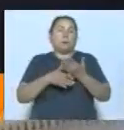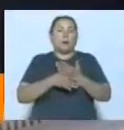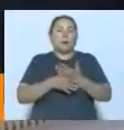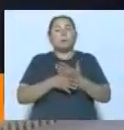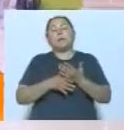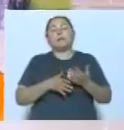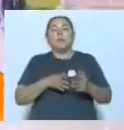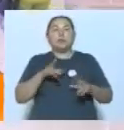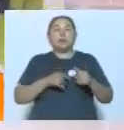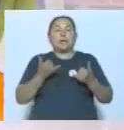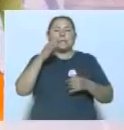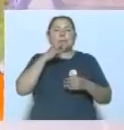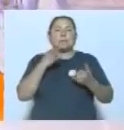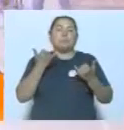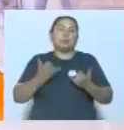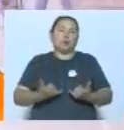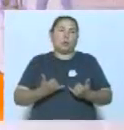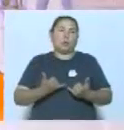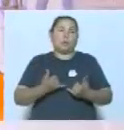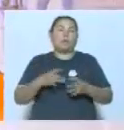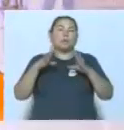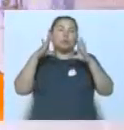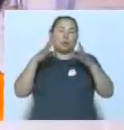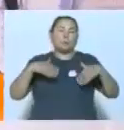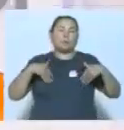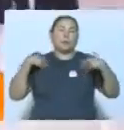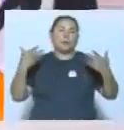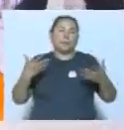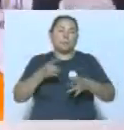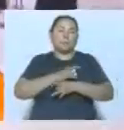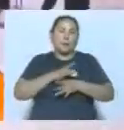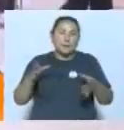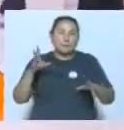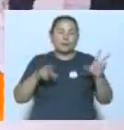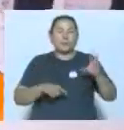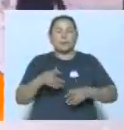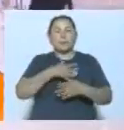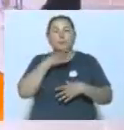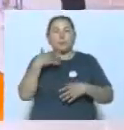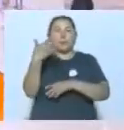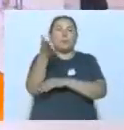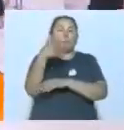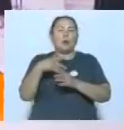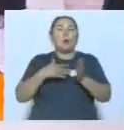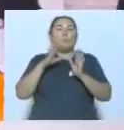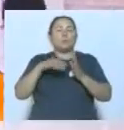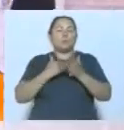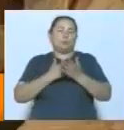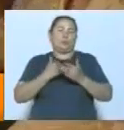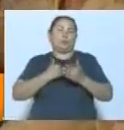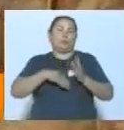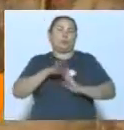Қазақстан халқын бүгінгі рәміздер күнімен шын жүректен құттықтаймын. Туымыз көкте желбіреп, әніміз биікте шырқала